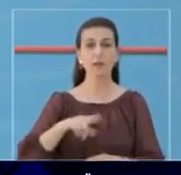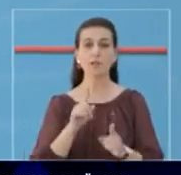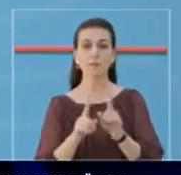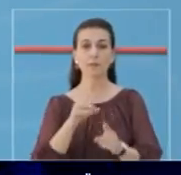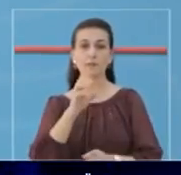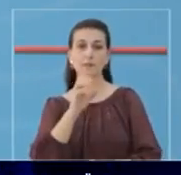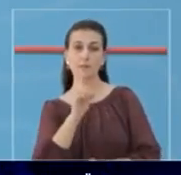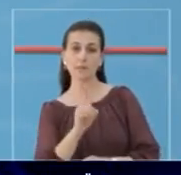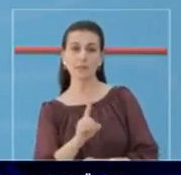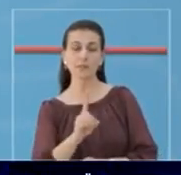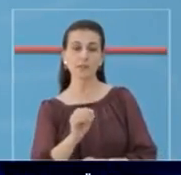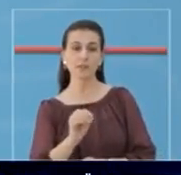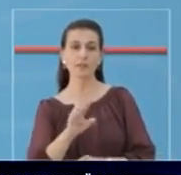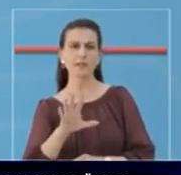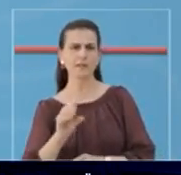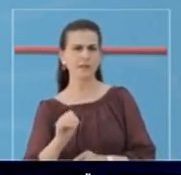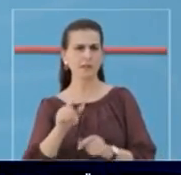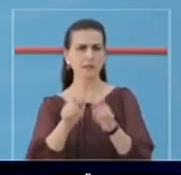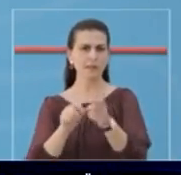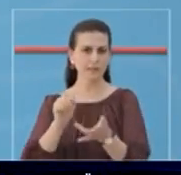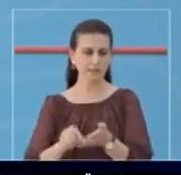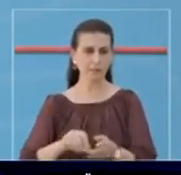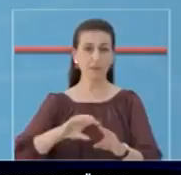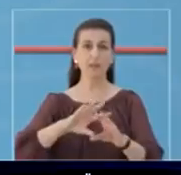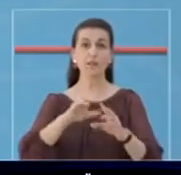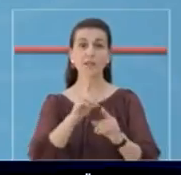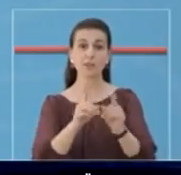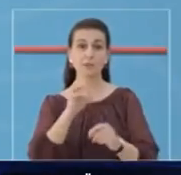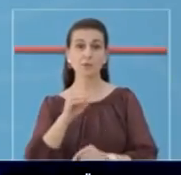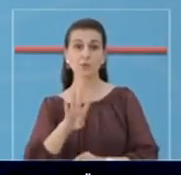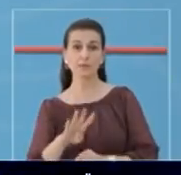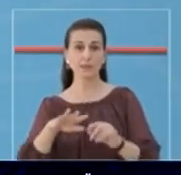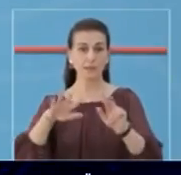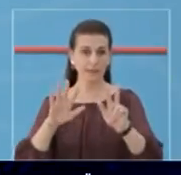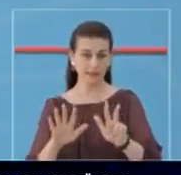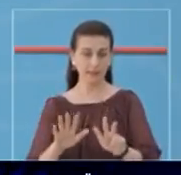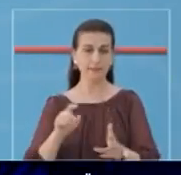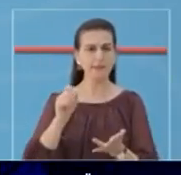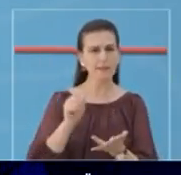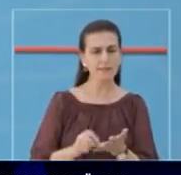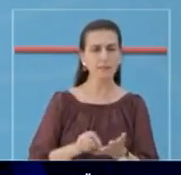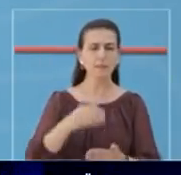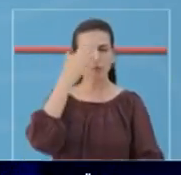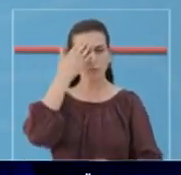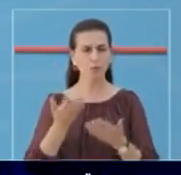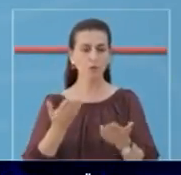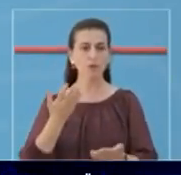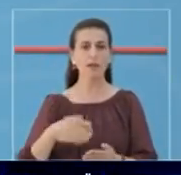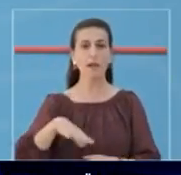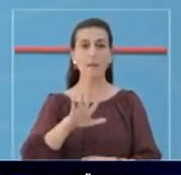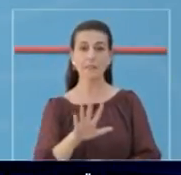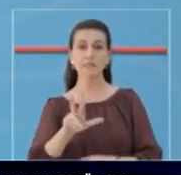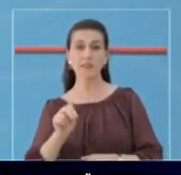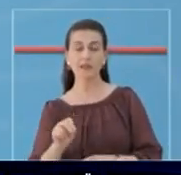1578 testime, nga të cilët 1528 janë testime molekulare dhe